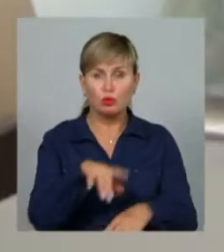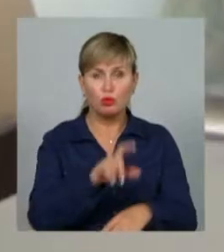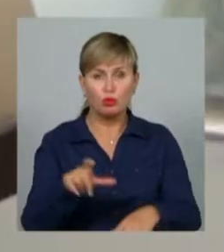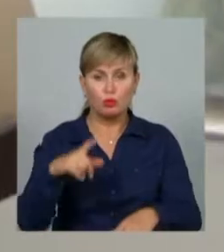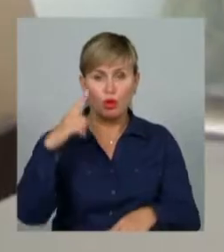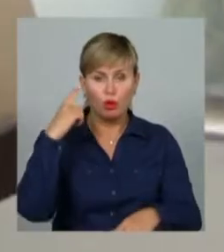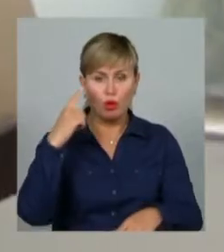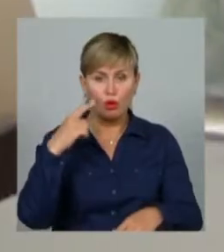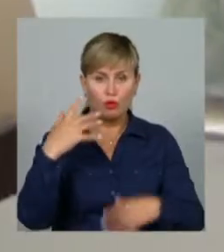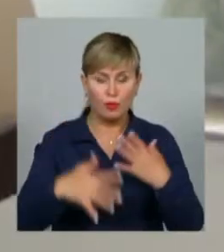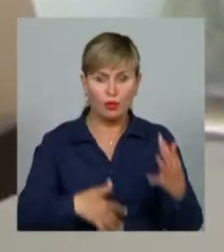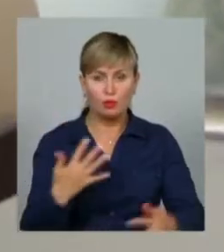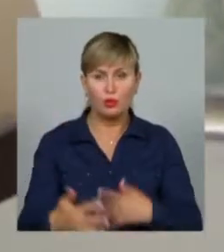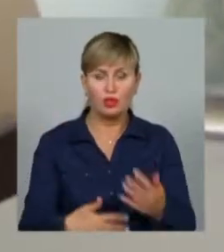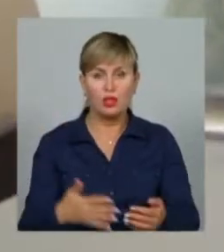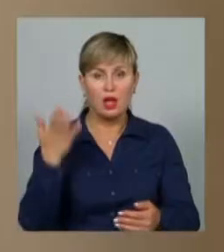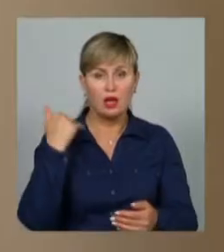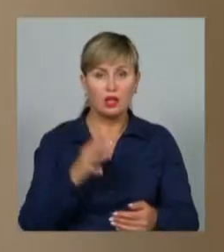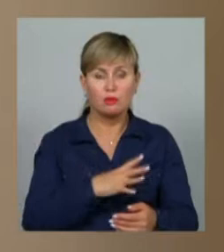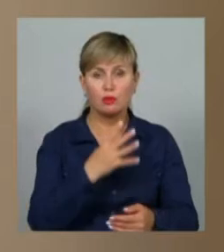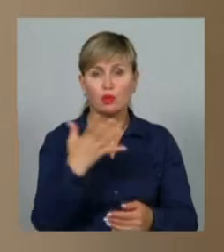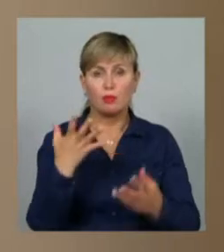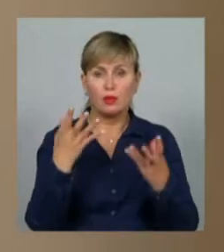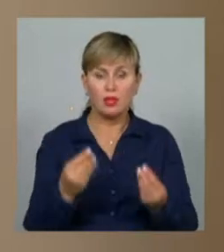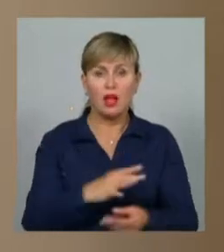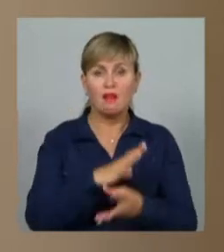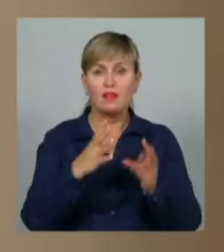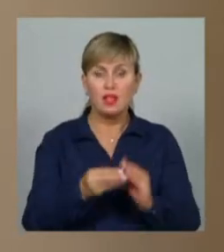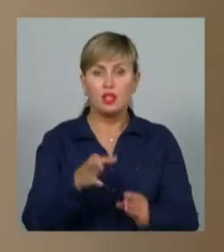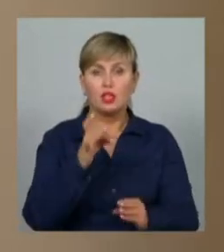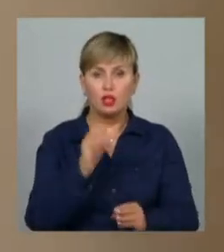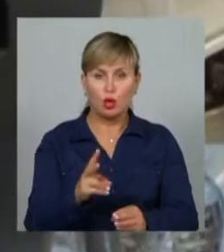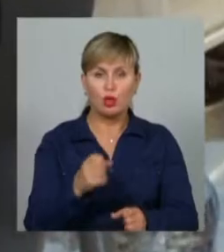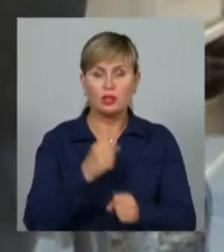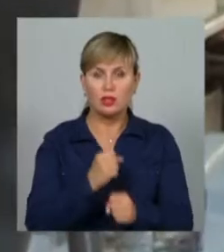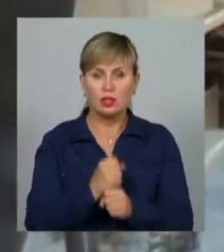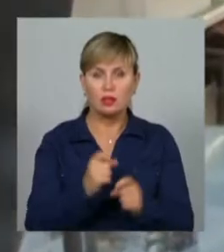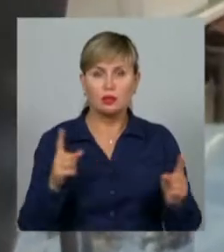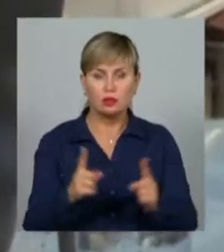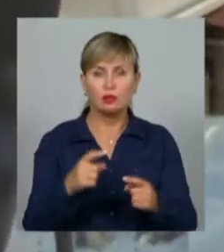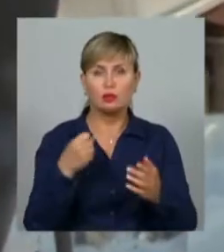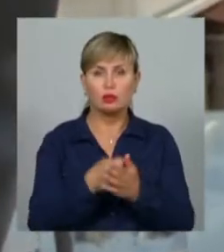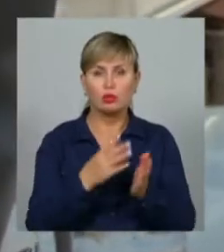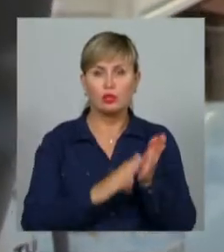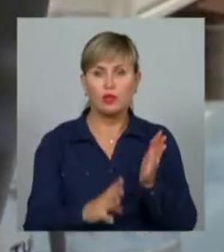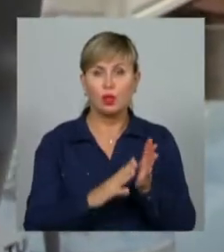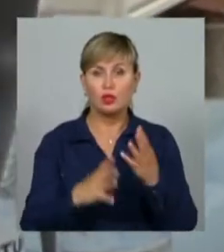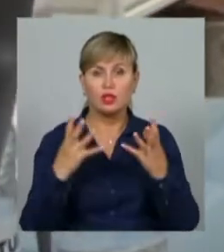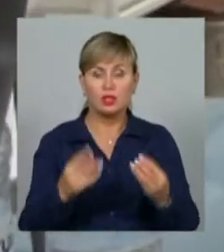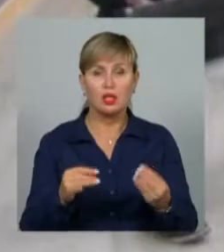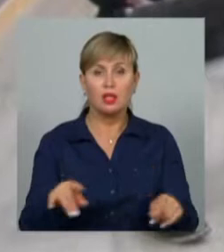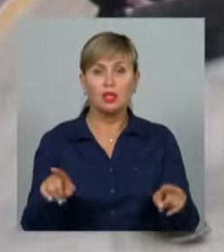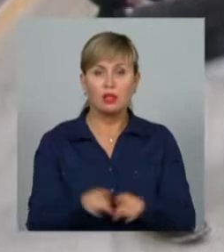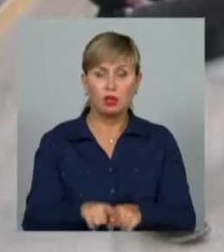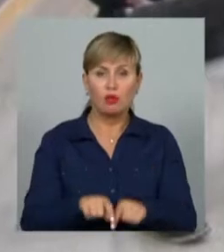морочить. Ранее интервал был увеличен до 45 дней, а в целом срок вакцинации вторым компонентом допускался до 90 дней. Такой пункт